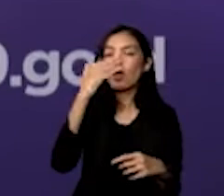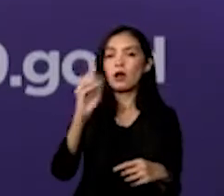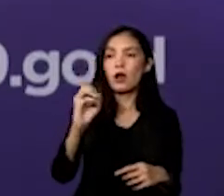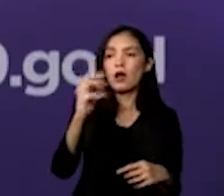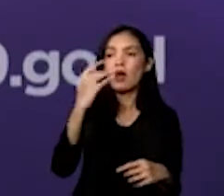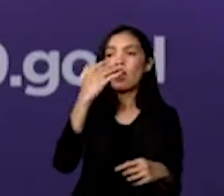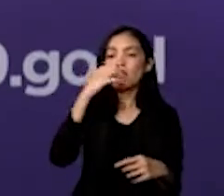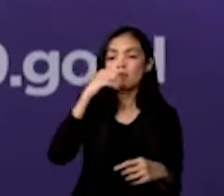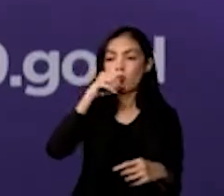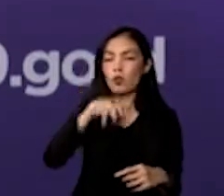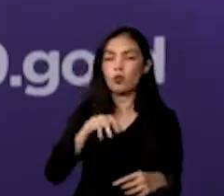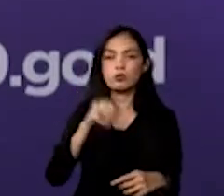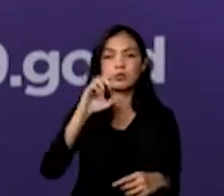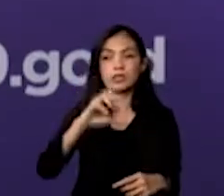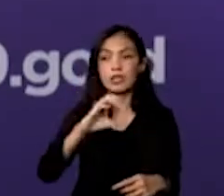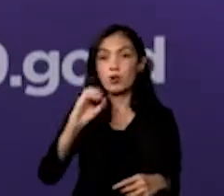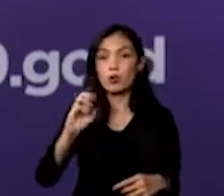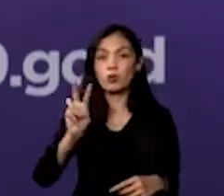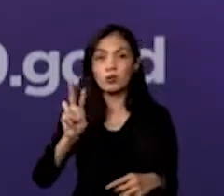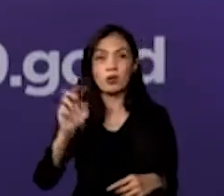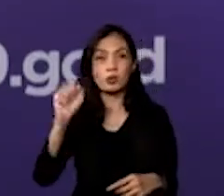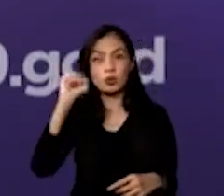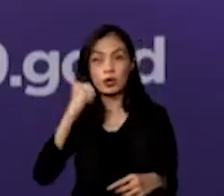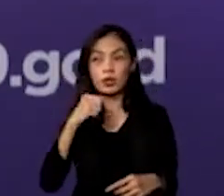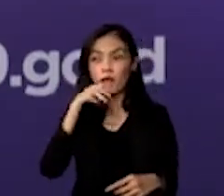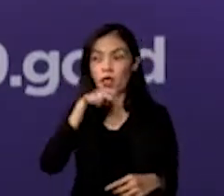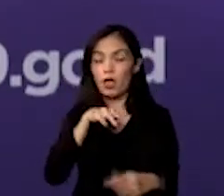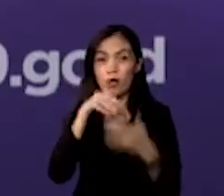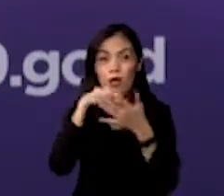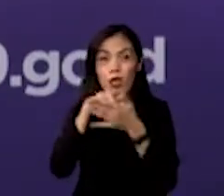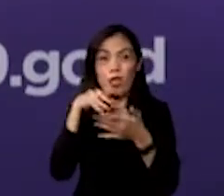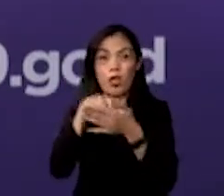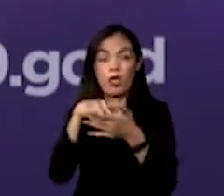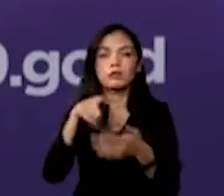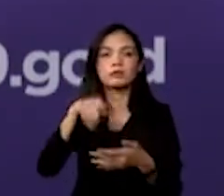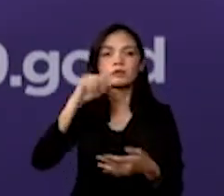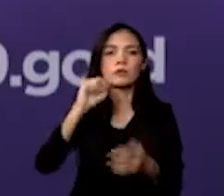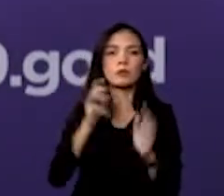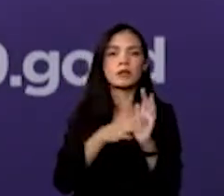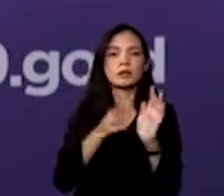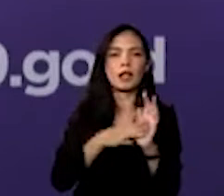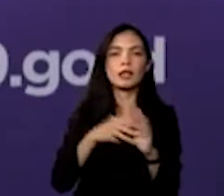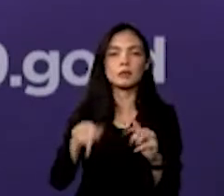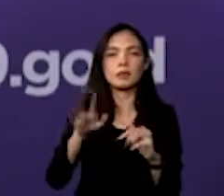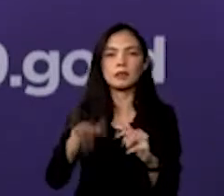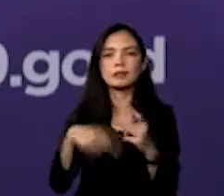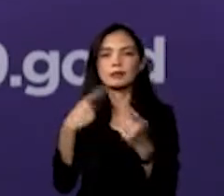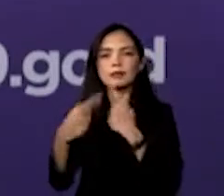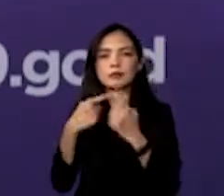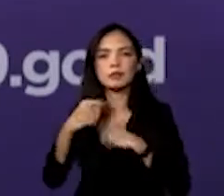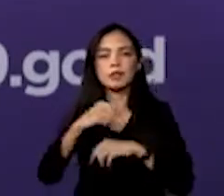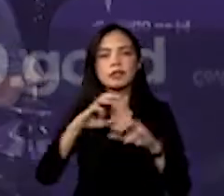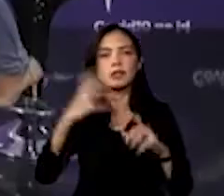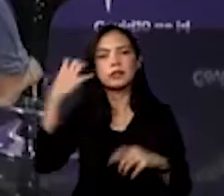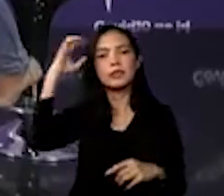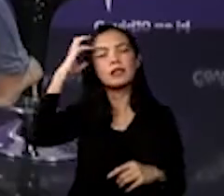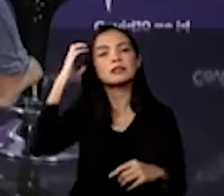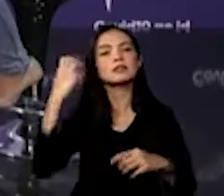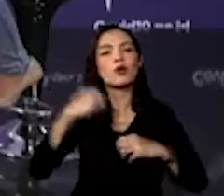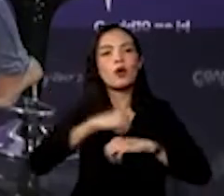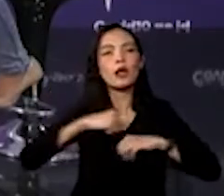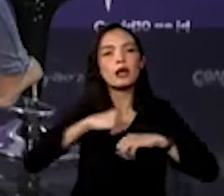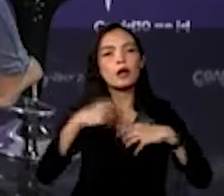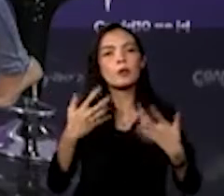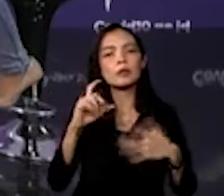keluar timbul masalah nah ini yang sedang kita diskusikan sama Dinas olahraga bagaimana ya untuk